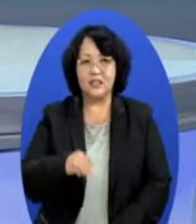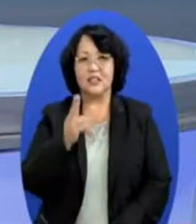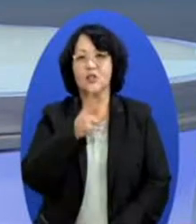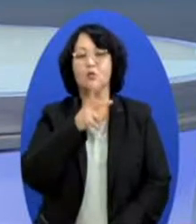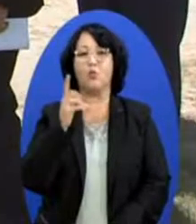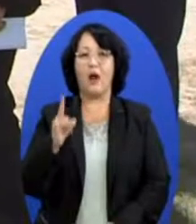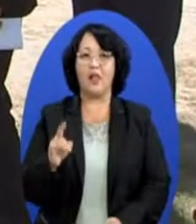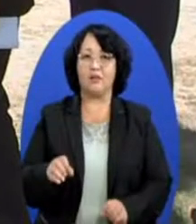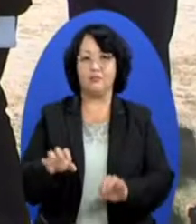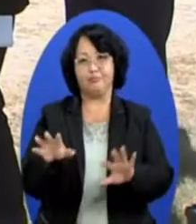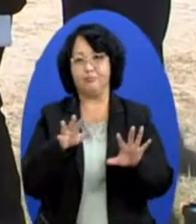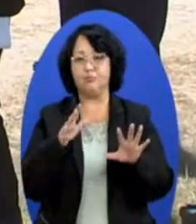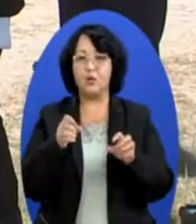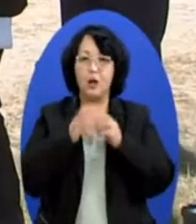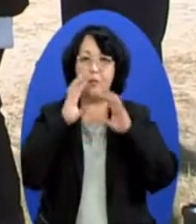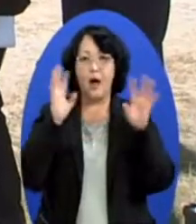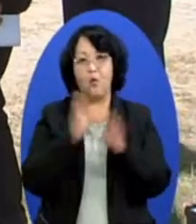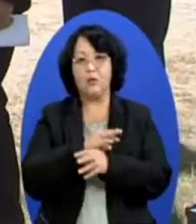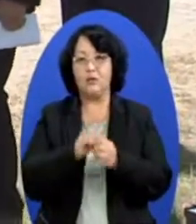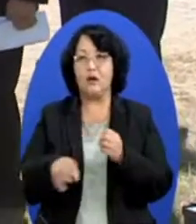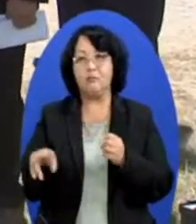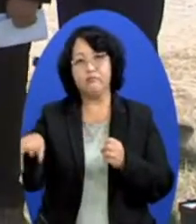танилцжээ.